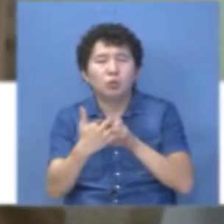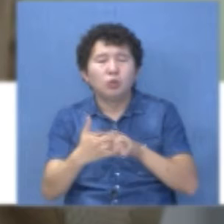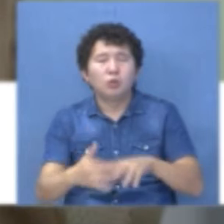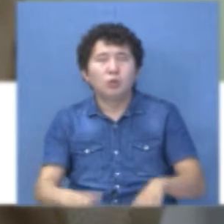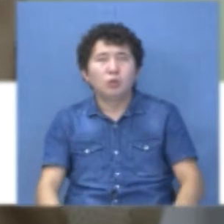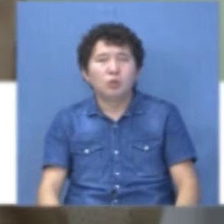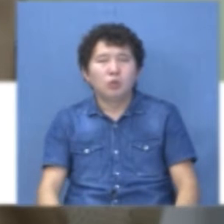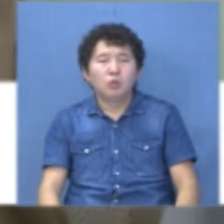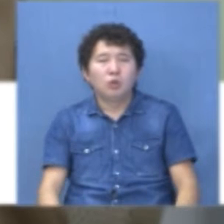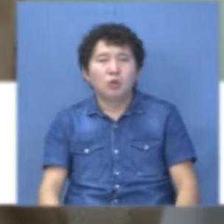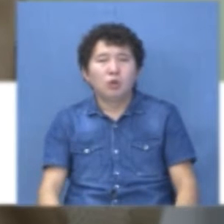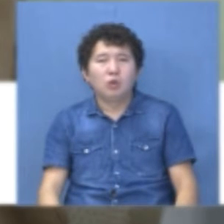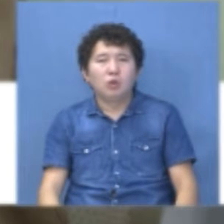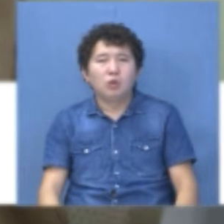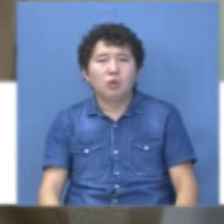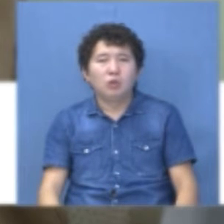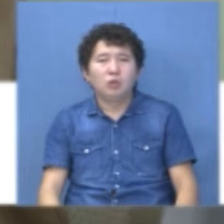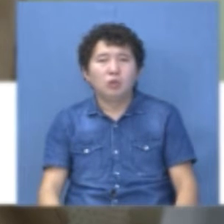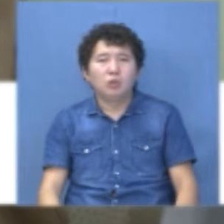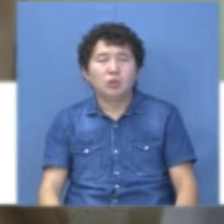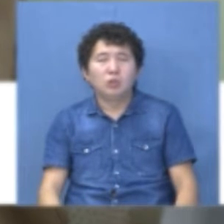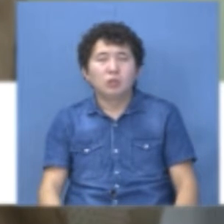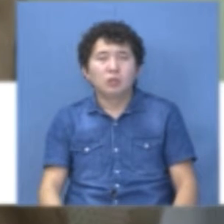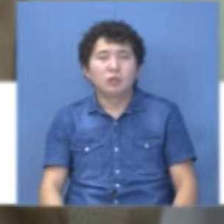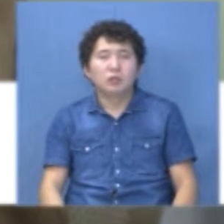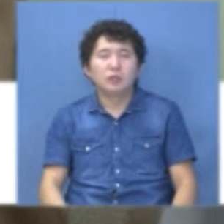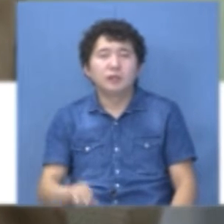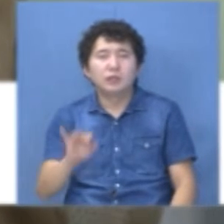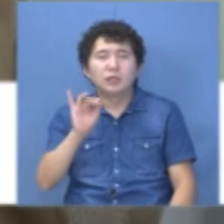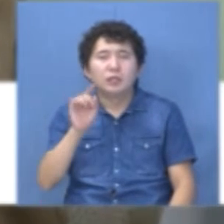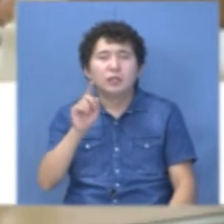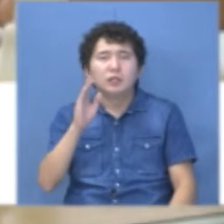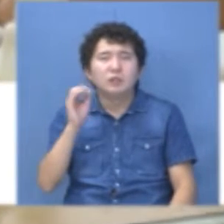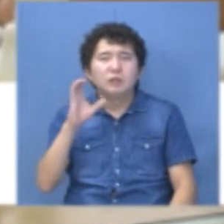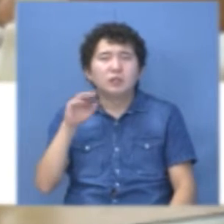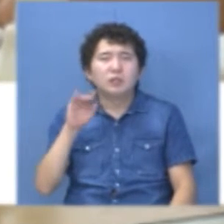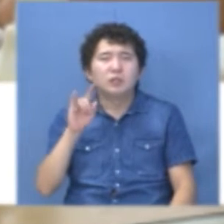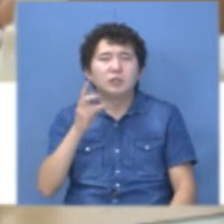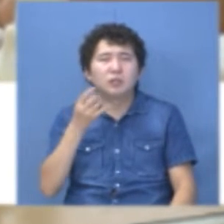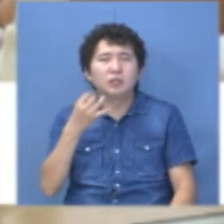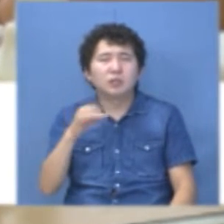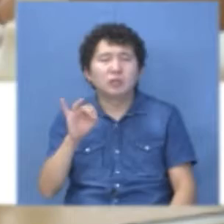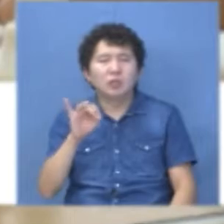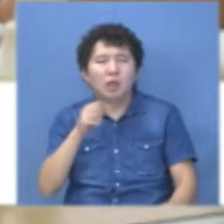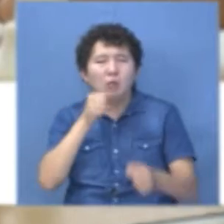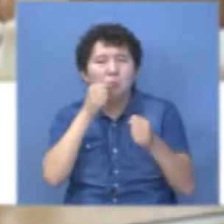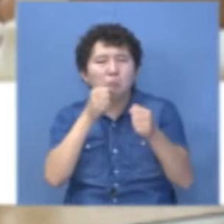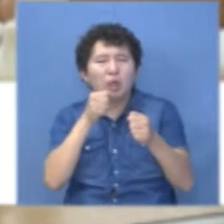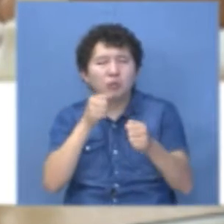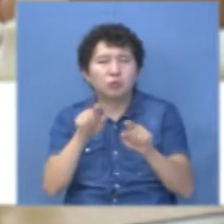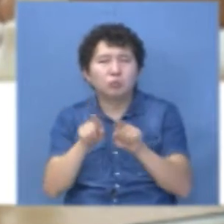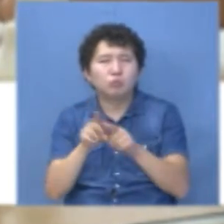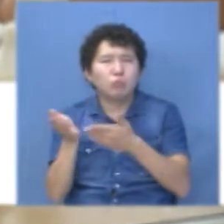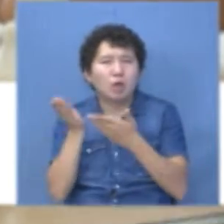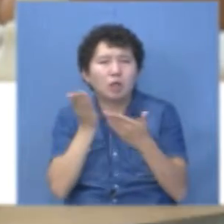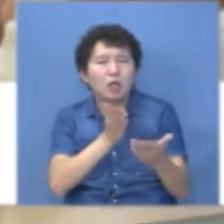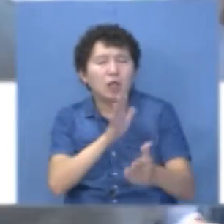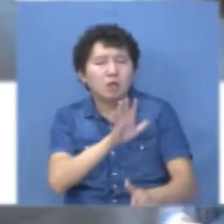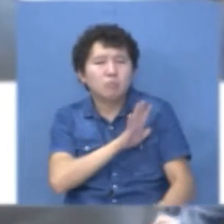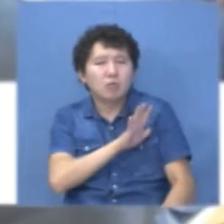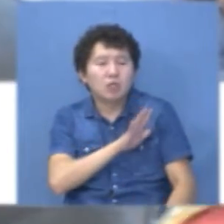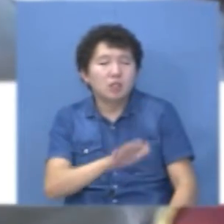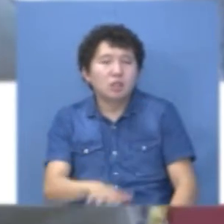кәсіпқой боксшы Жанқош Тұраров. Спортшының айтуынша ел болашағы жастар болғандықтан келешек ұрпақтың жан-жақты дамуына көңіл бөлу аса